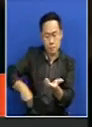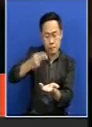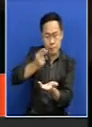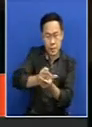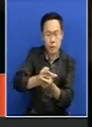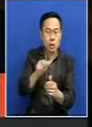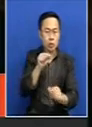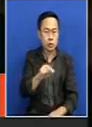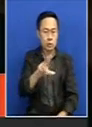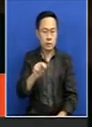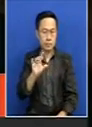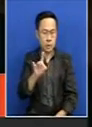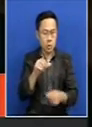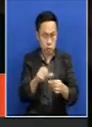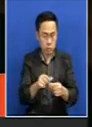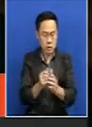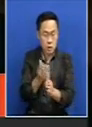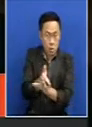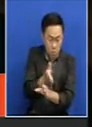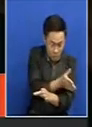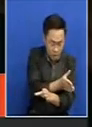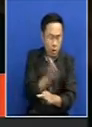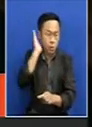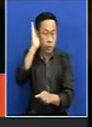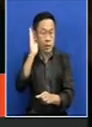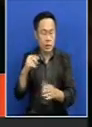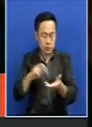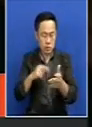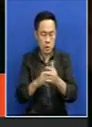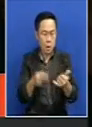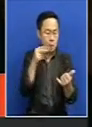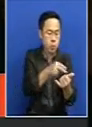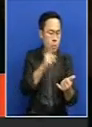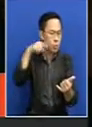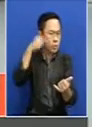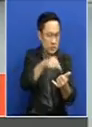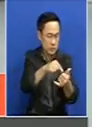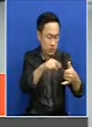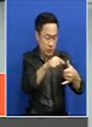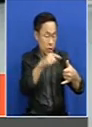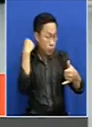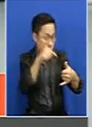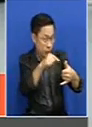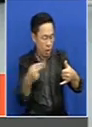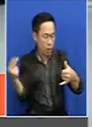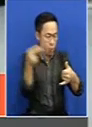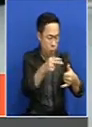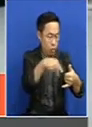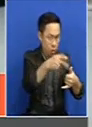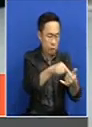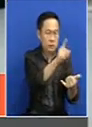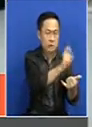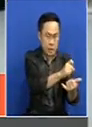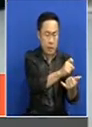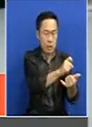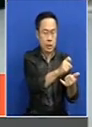ขนาดจุด38ตกอยู่คือก่อนหน้านี้ผู้เสียชีวิตเนี่ยนะคะก็ใช้ปืนกระบอกเดียวกันยิงเข้าใส่นางสาวพิจัก